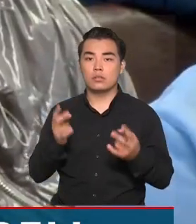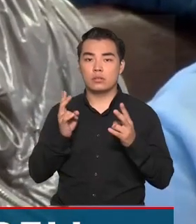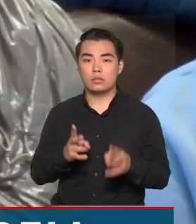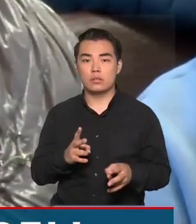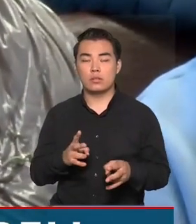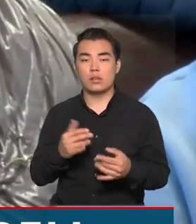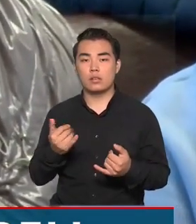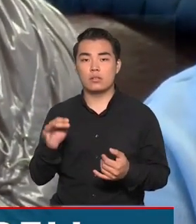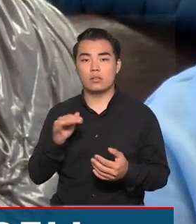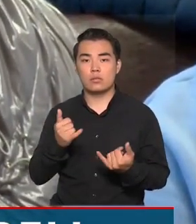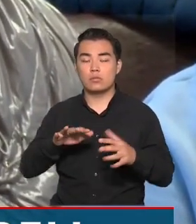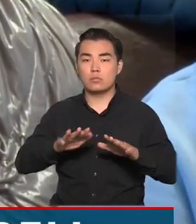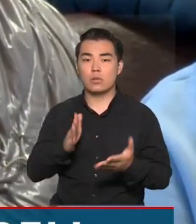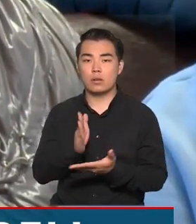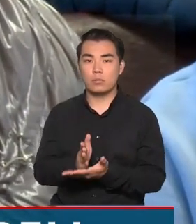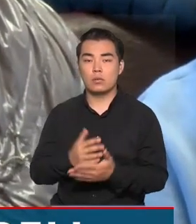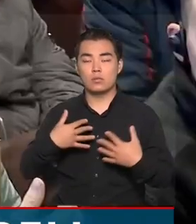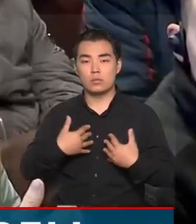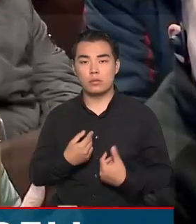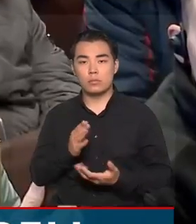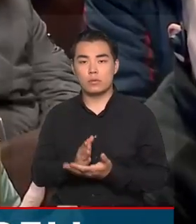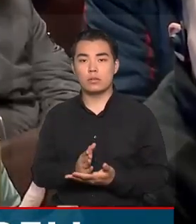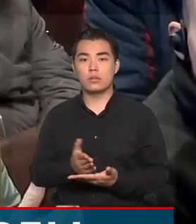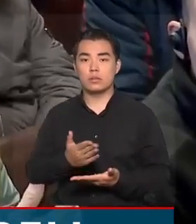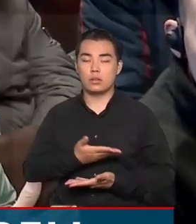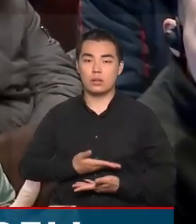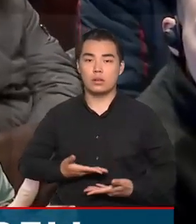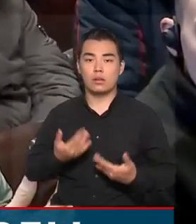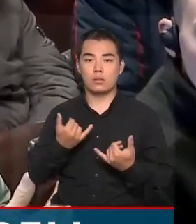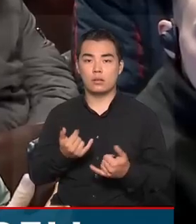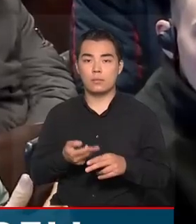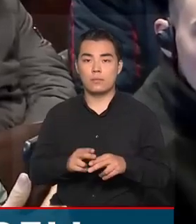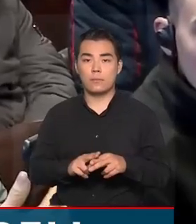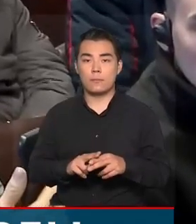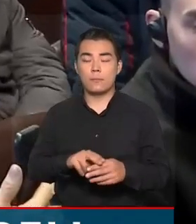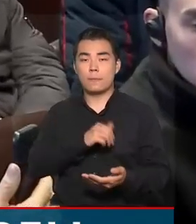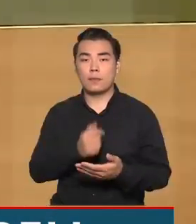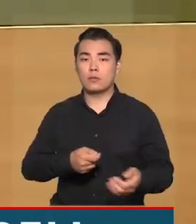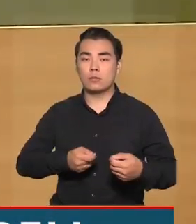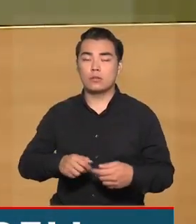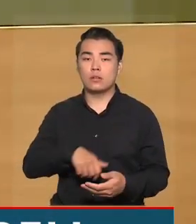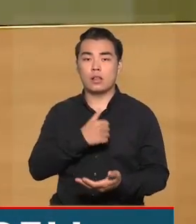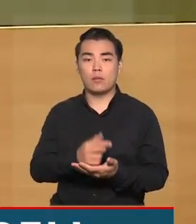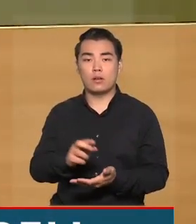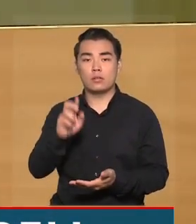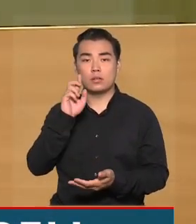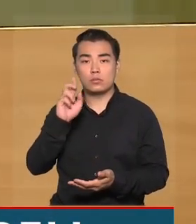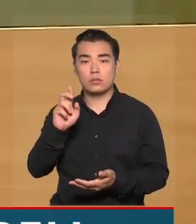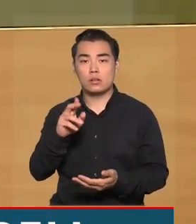қасірет. Сондықтан мен жеке басымның атынан мемлекет басшысы